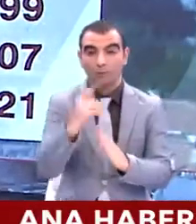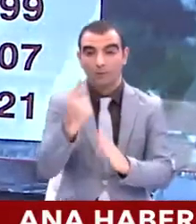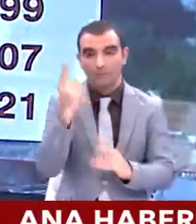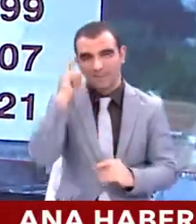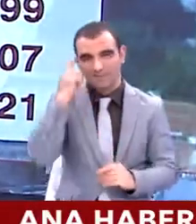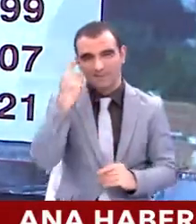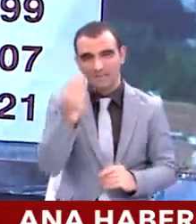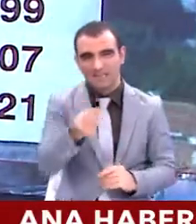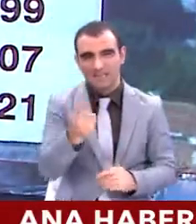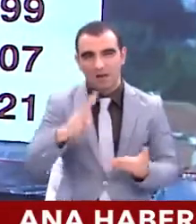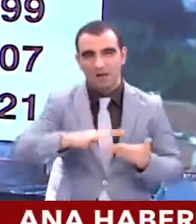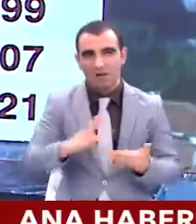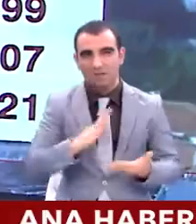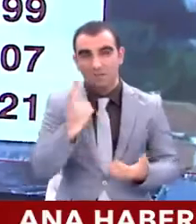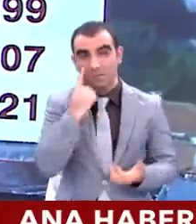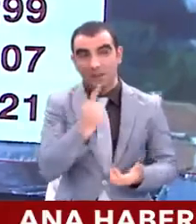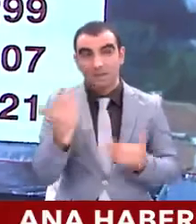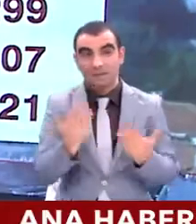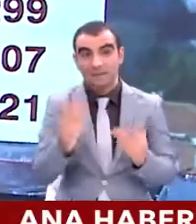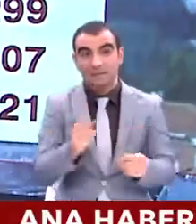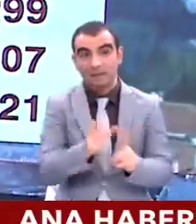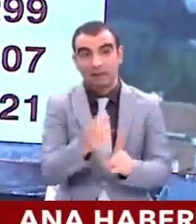fikirleri var Bir bakalım nasıl tedbirler alınacak Hep birlikte göreceğiz